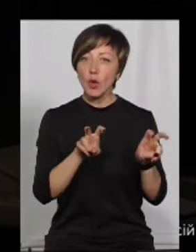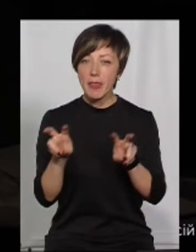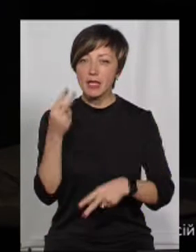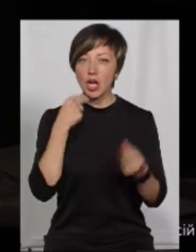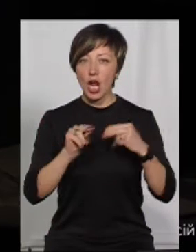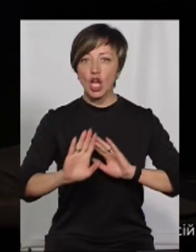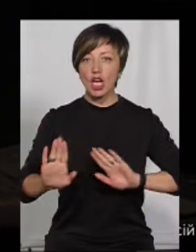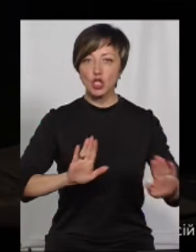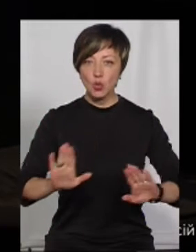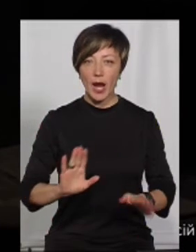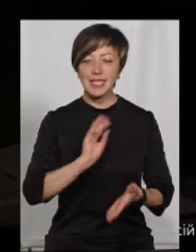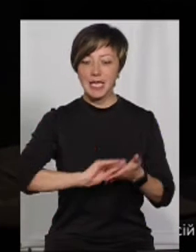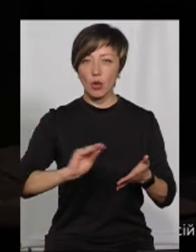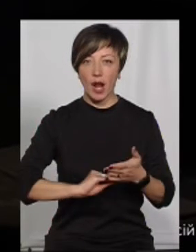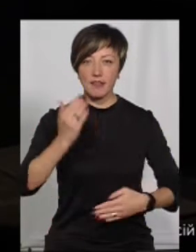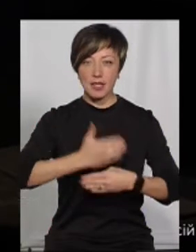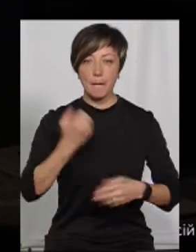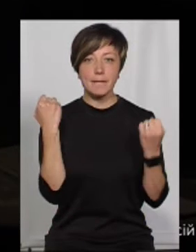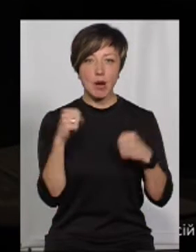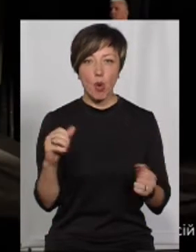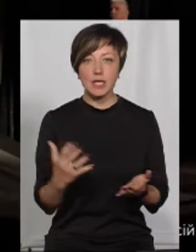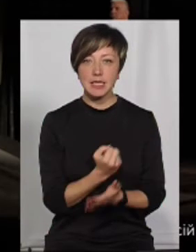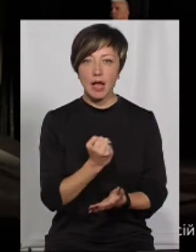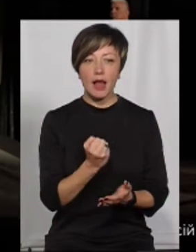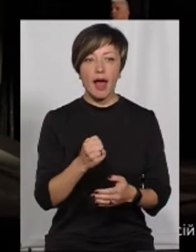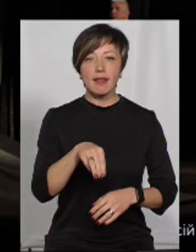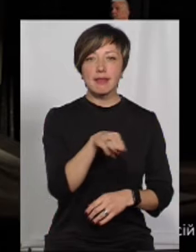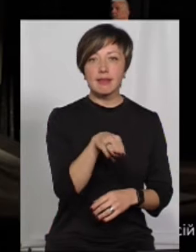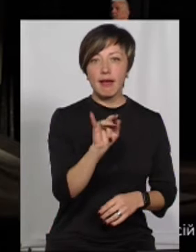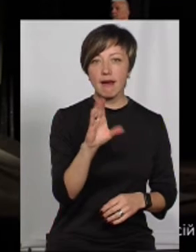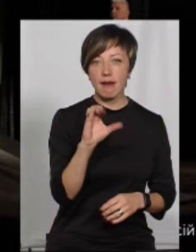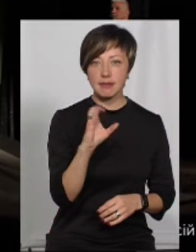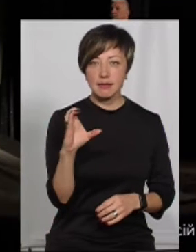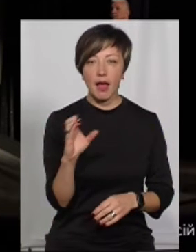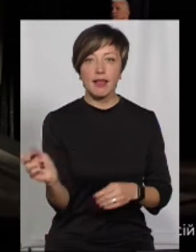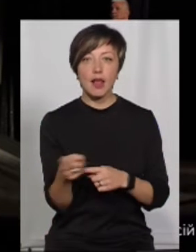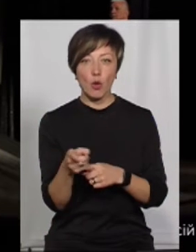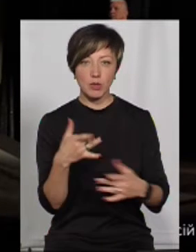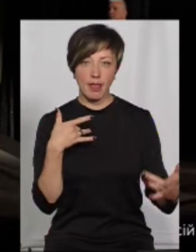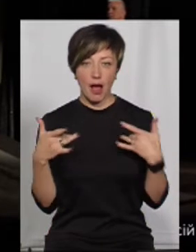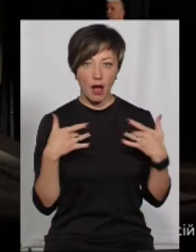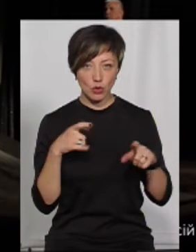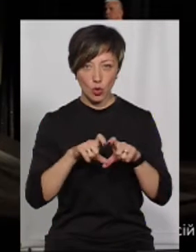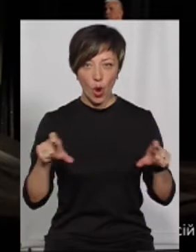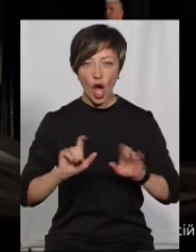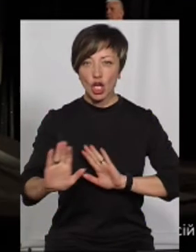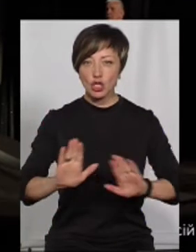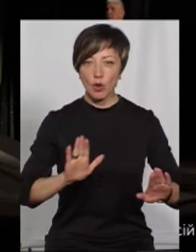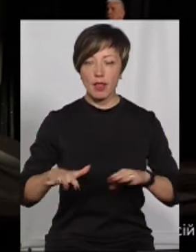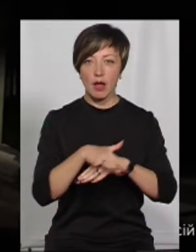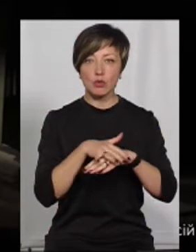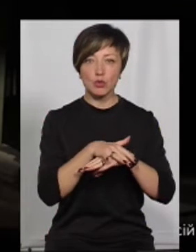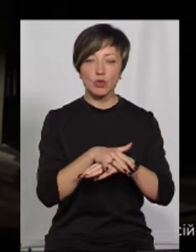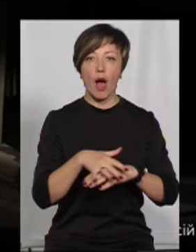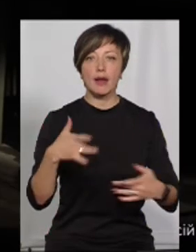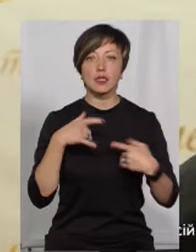кращу режисуру та сценографію вистави перемога дісталася «Містерії Тарас» Тернопільського театру. Режисура та музичне вирішення вистави народного артиста